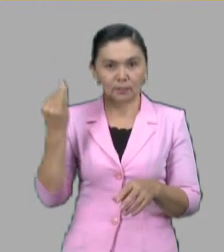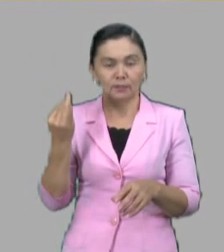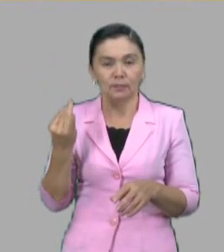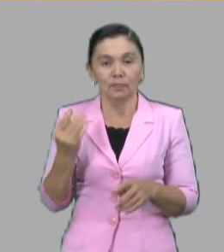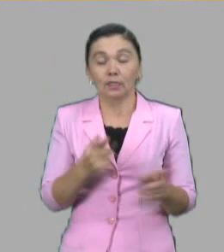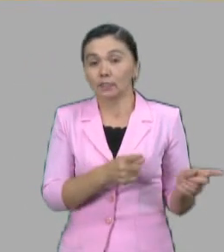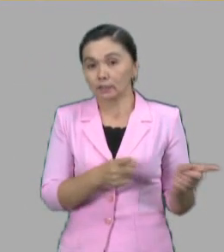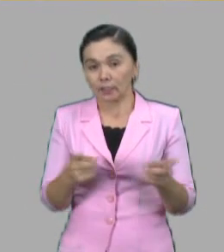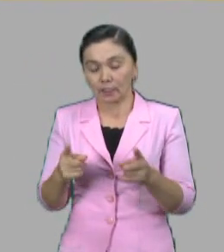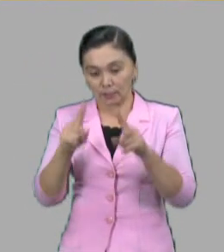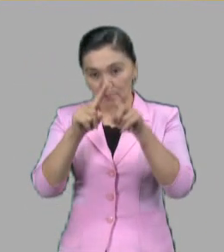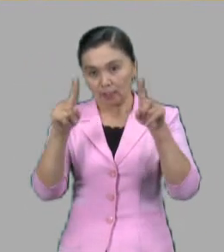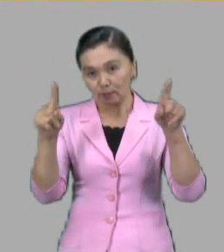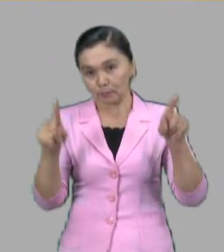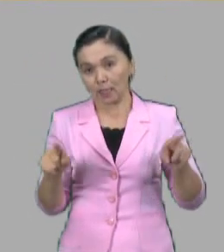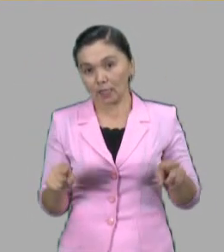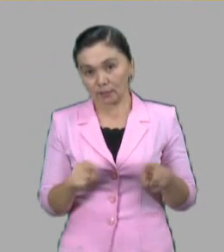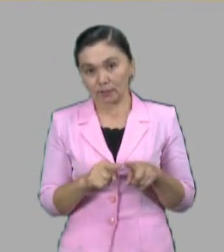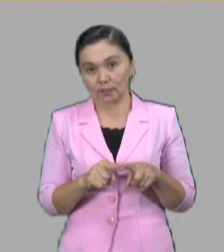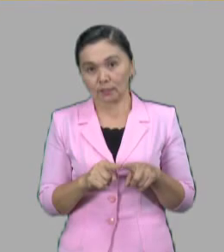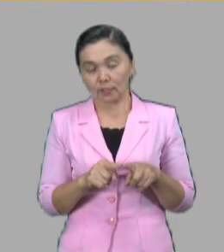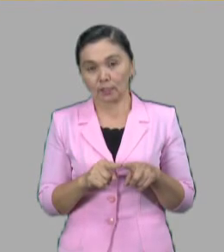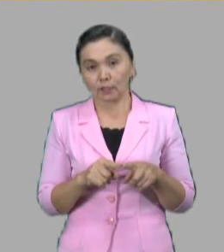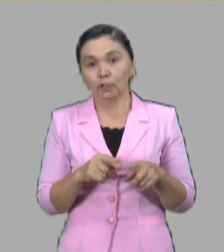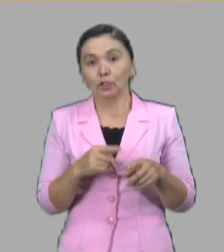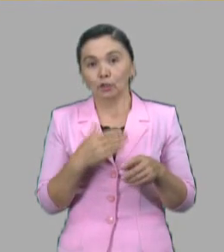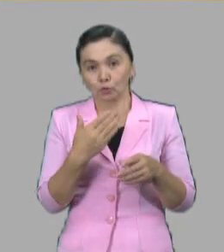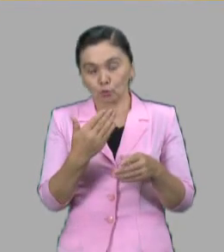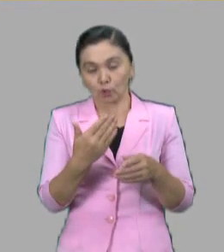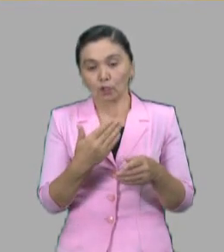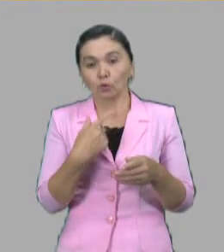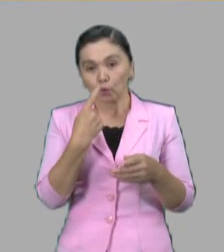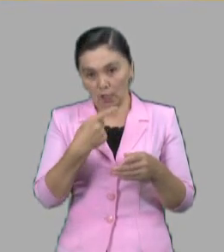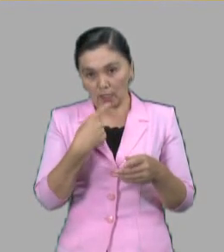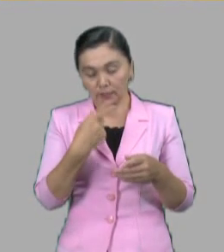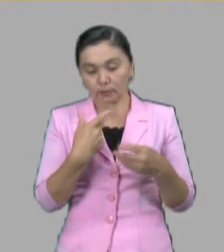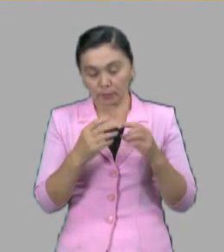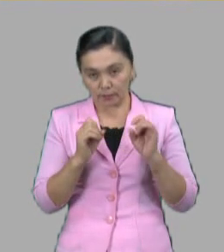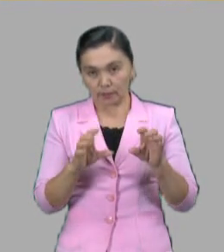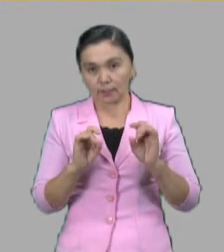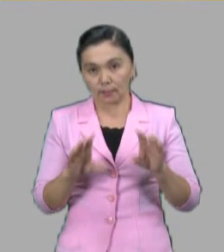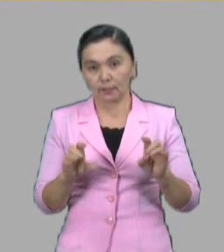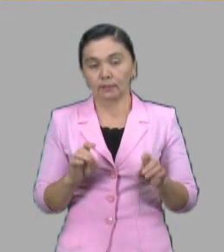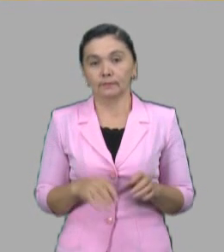Даярдаган плакаттарыңар тууралуу айтып бергиле.